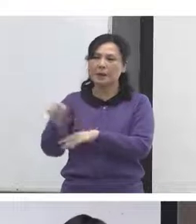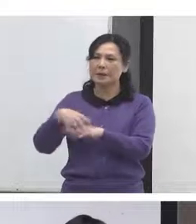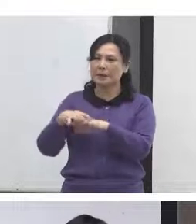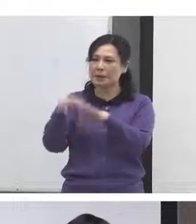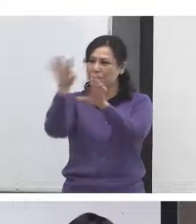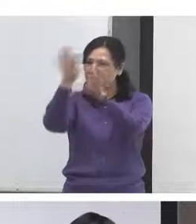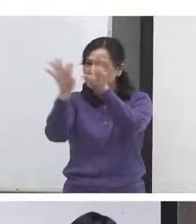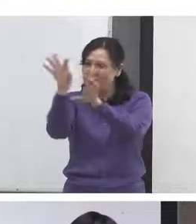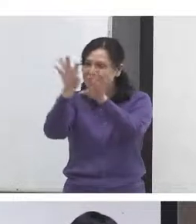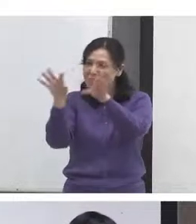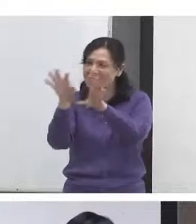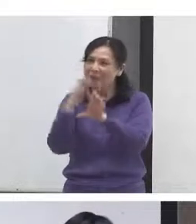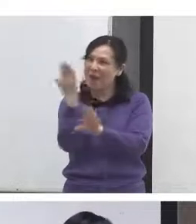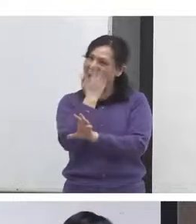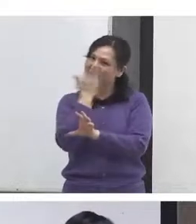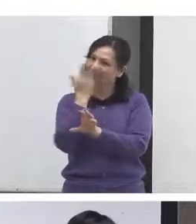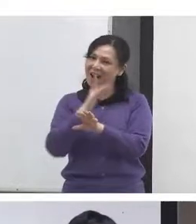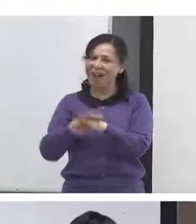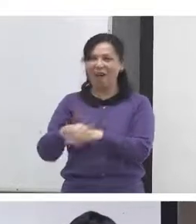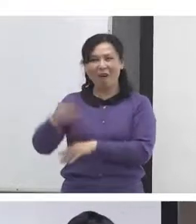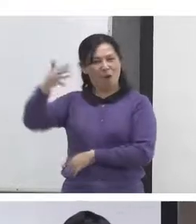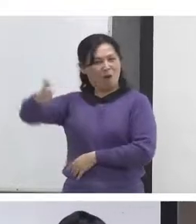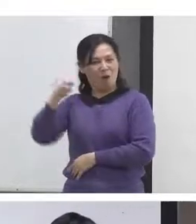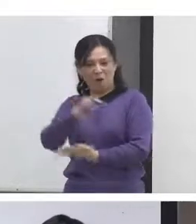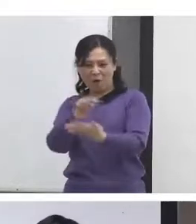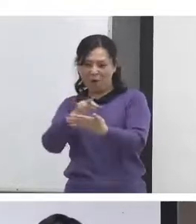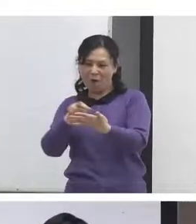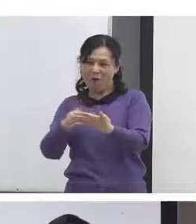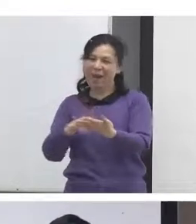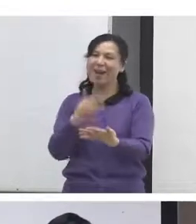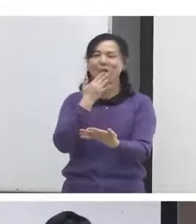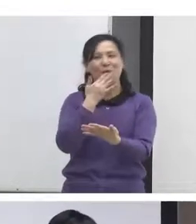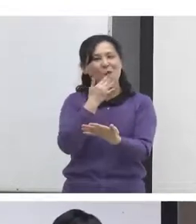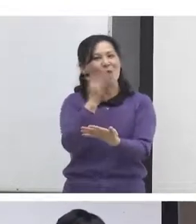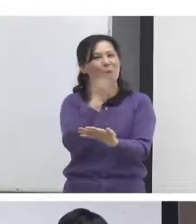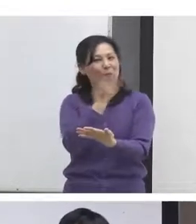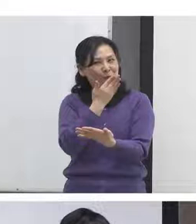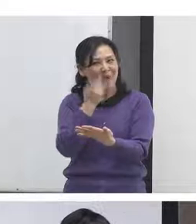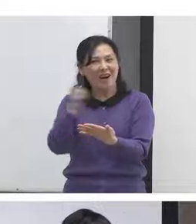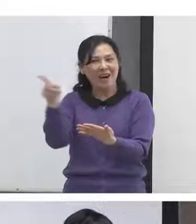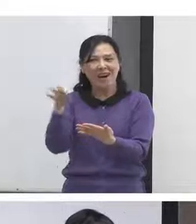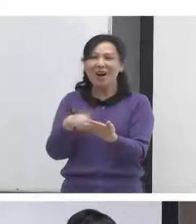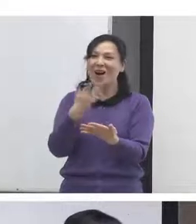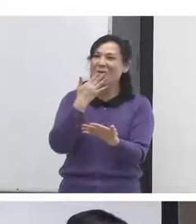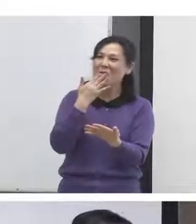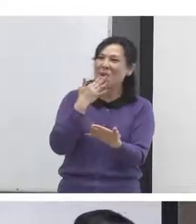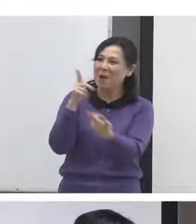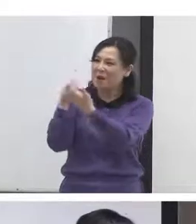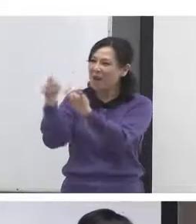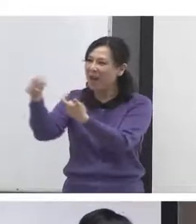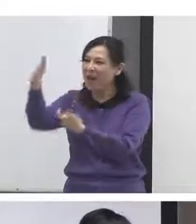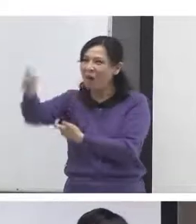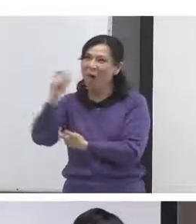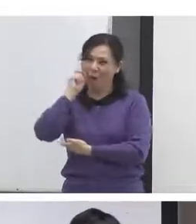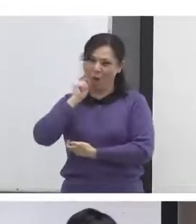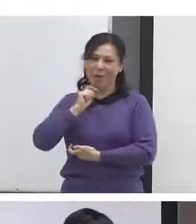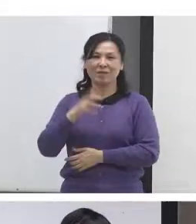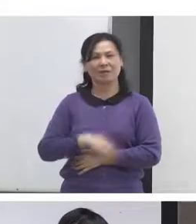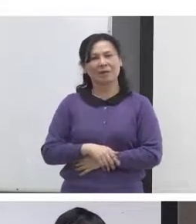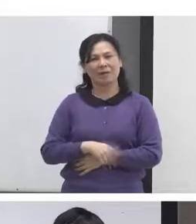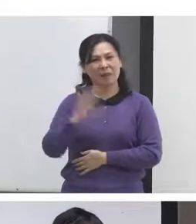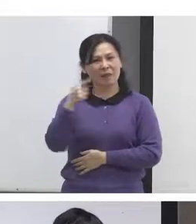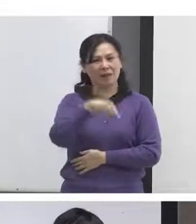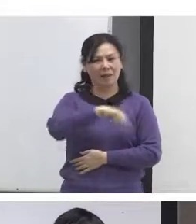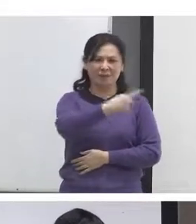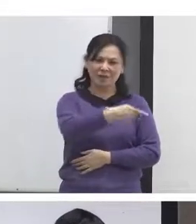的很精美，因为他的主管想看到就是精美的颜色很漂亮，是颜色还要主管喜欢的颜色。然后但是这些东西可能不利于后